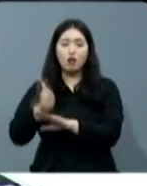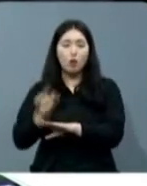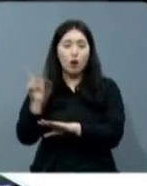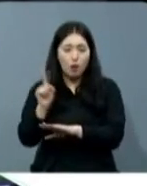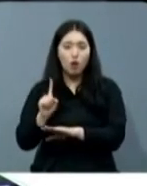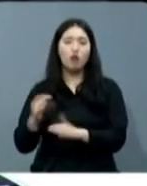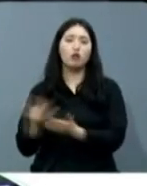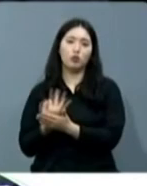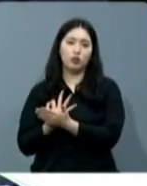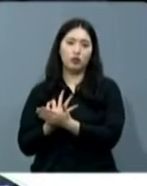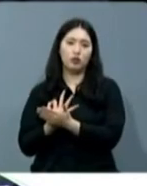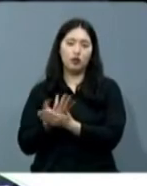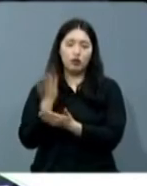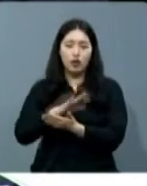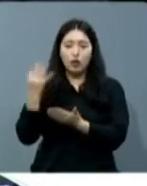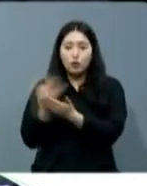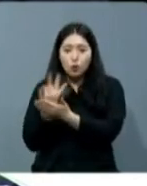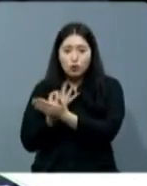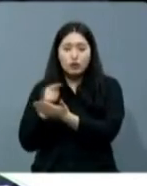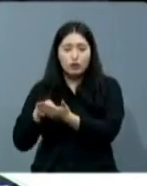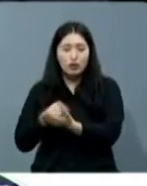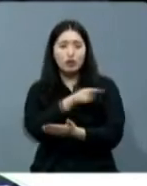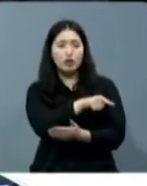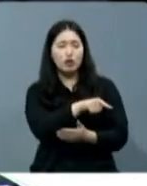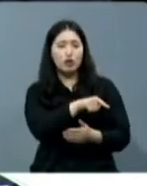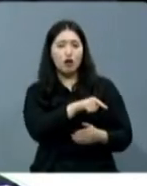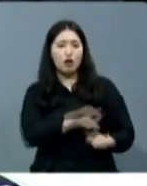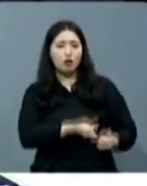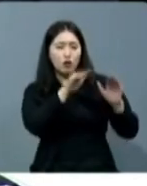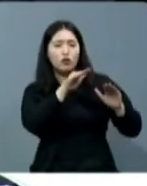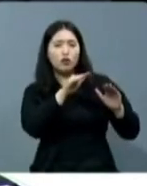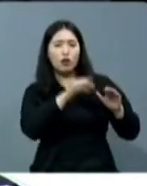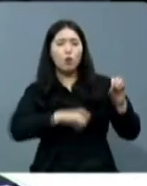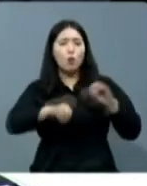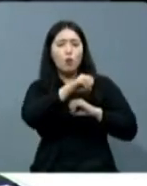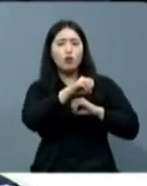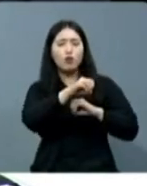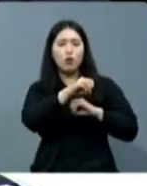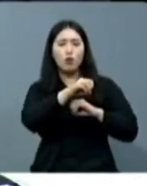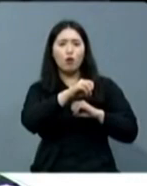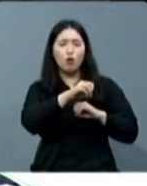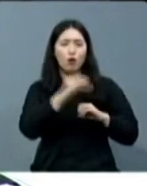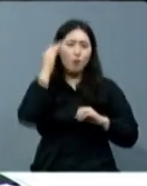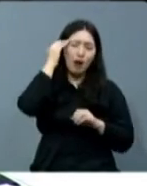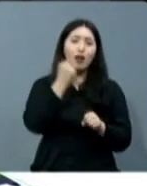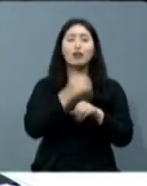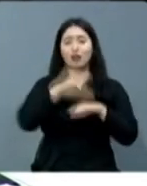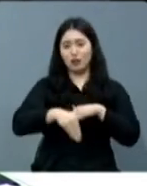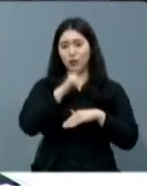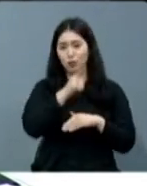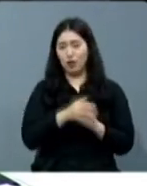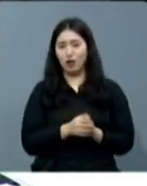소득이 성장을 끄는 것처럼 이거를 마차와 말을 거꾸로 한 거예요. 잠깐 제 말을 좀 질문이니까요. 그리고